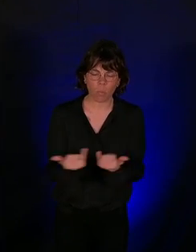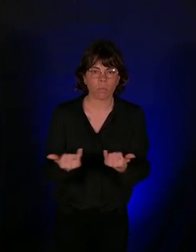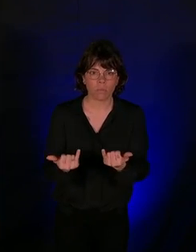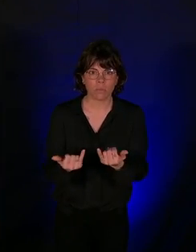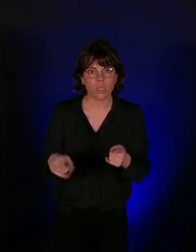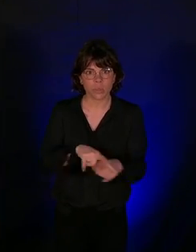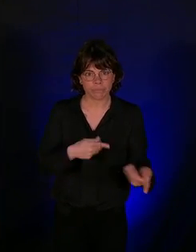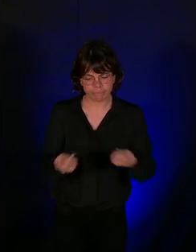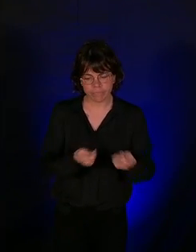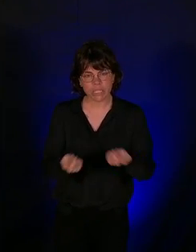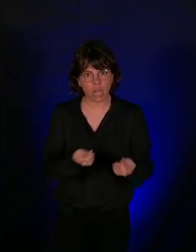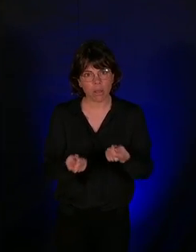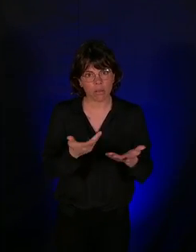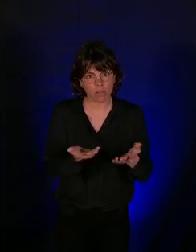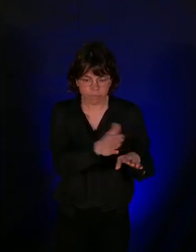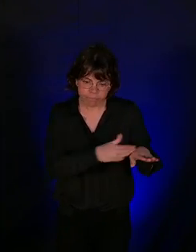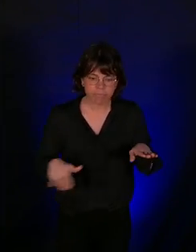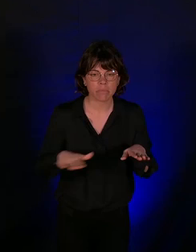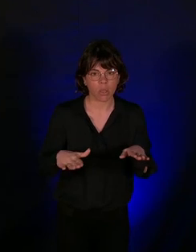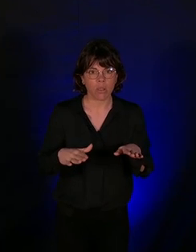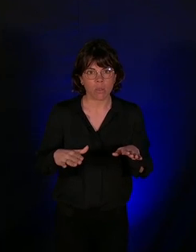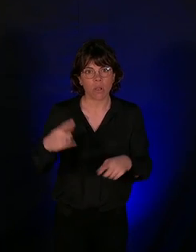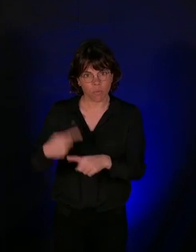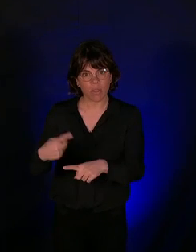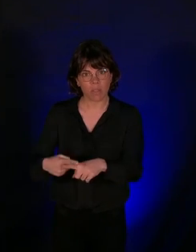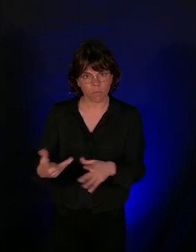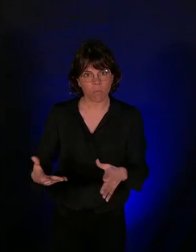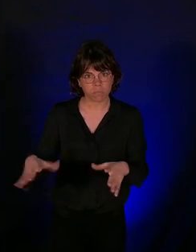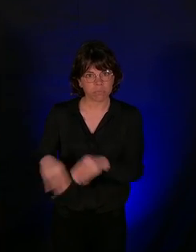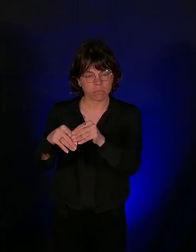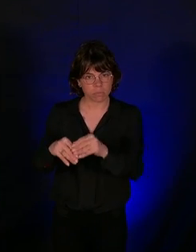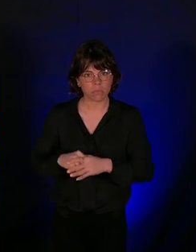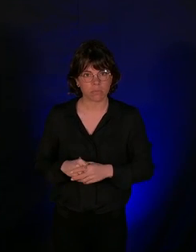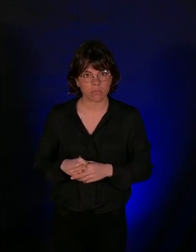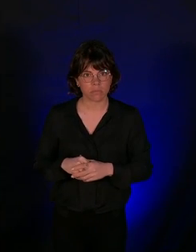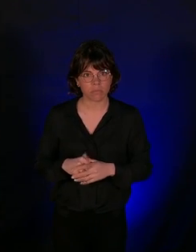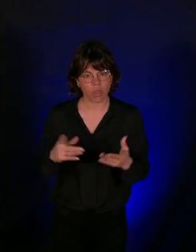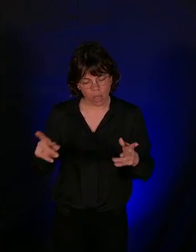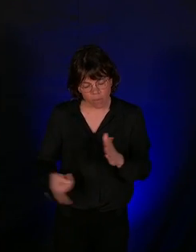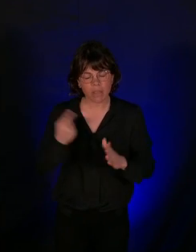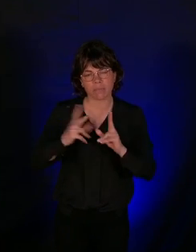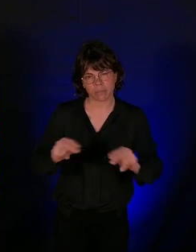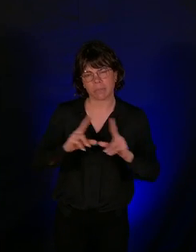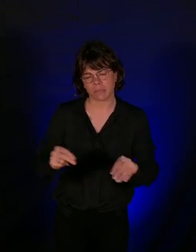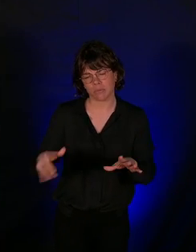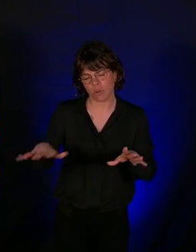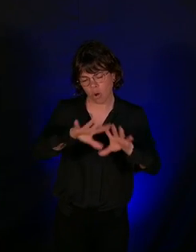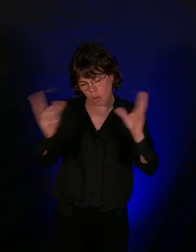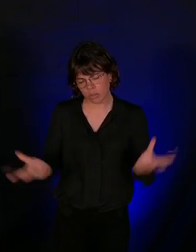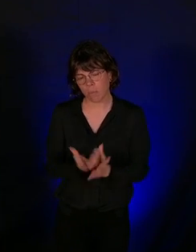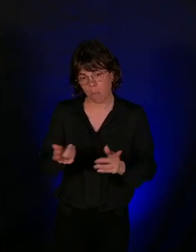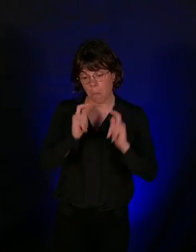sont dirigeants à part à partentière de la Confédération je ne reviendrai pas sur l'ensemble de la spécificité du